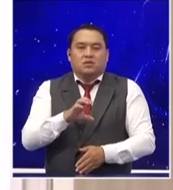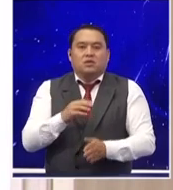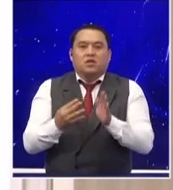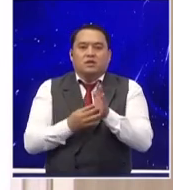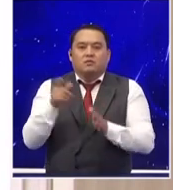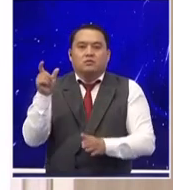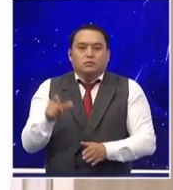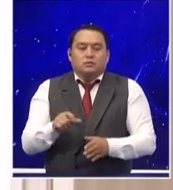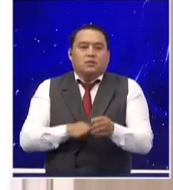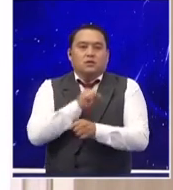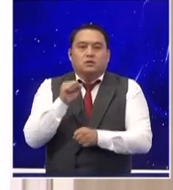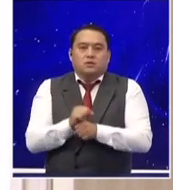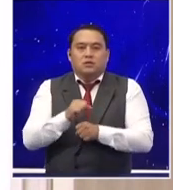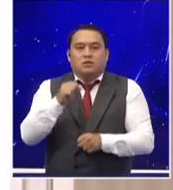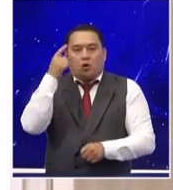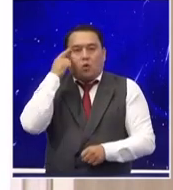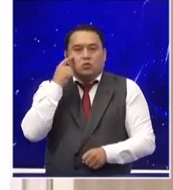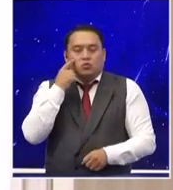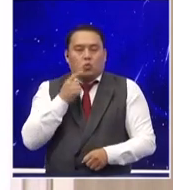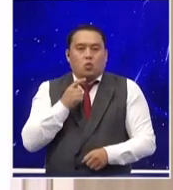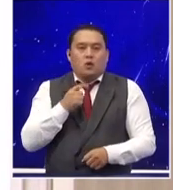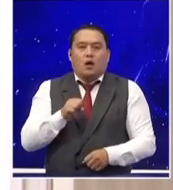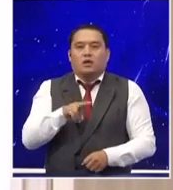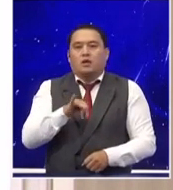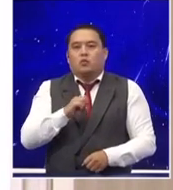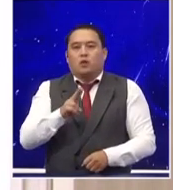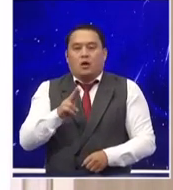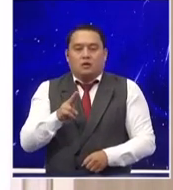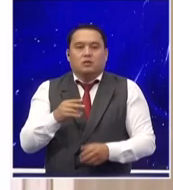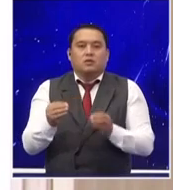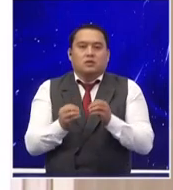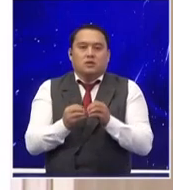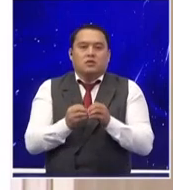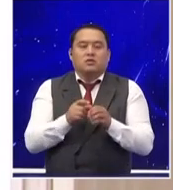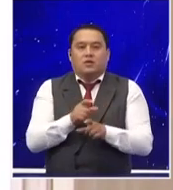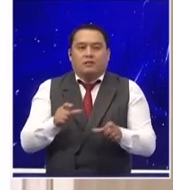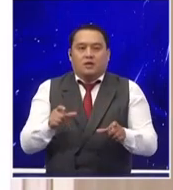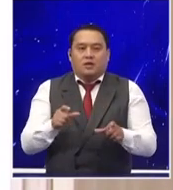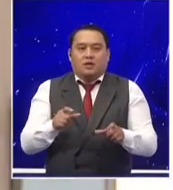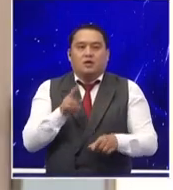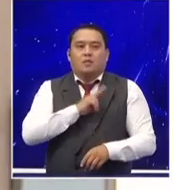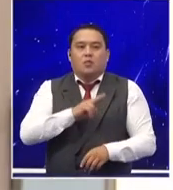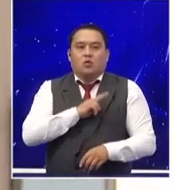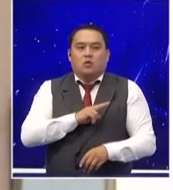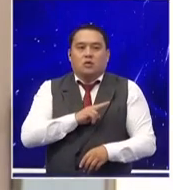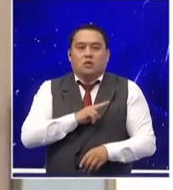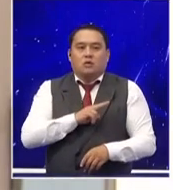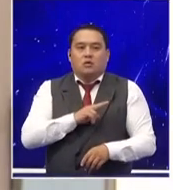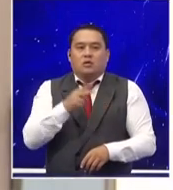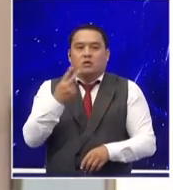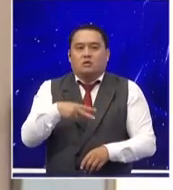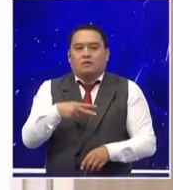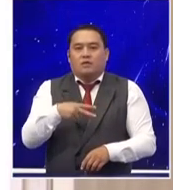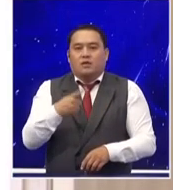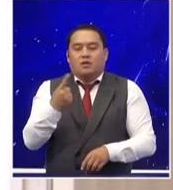в санкциях фоксу 10 человек или война была кипящего вот вообщето тысяч человек по tp заработали а вот меню жизни на 20